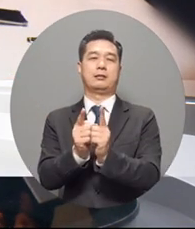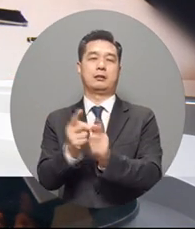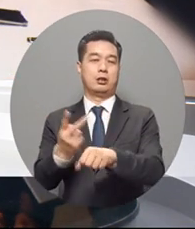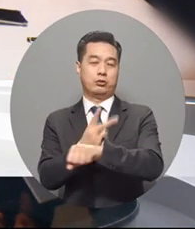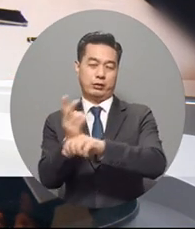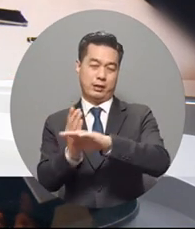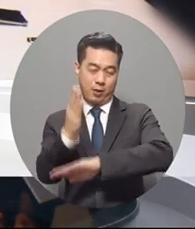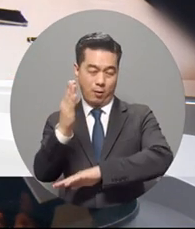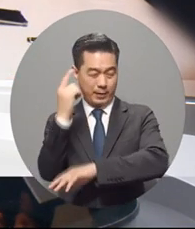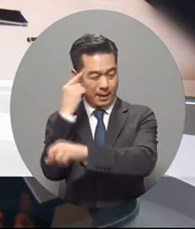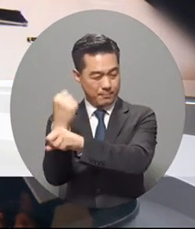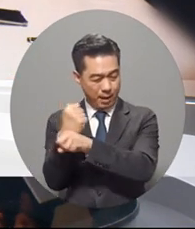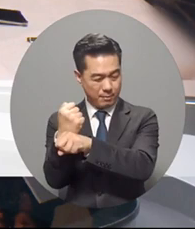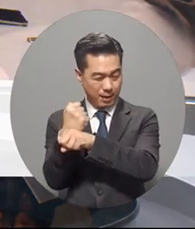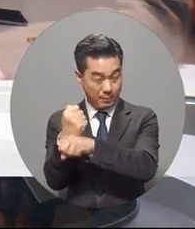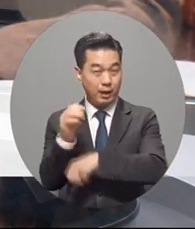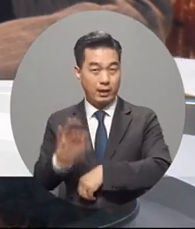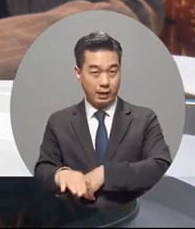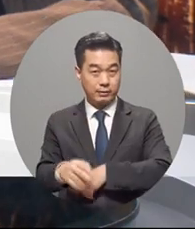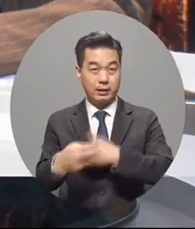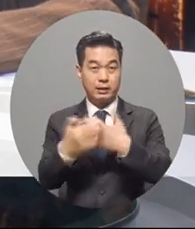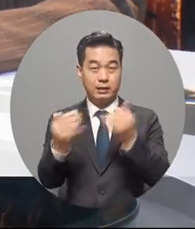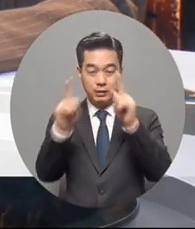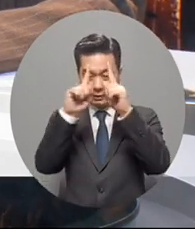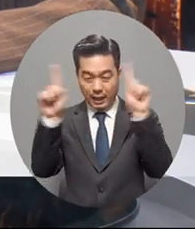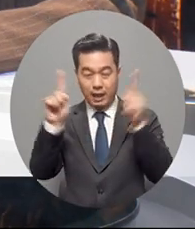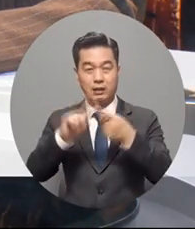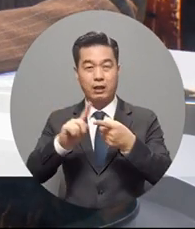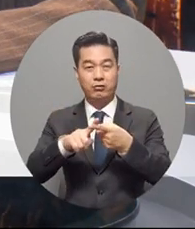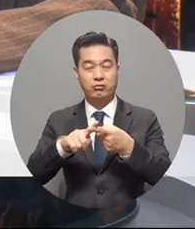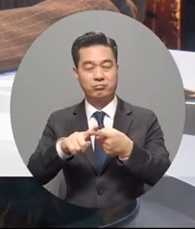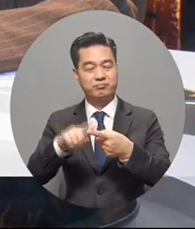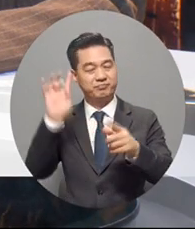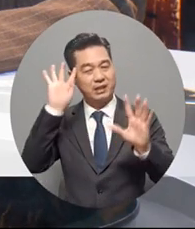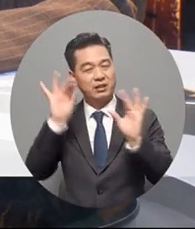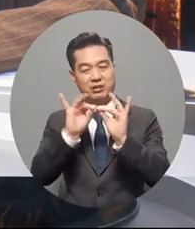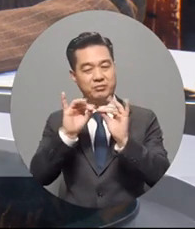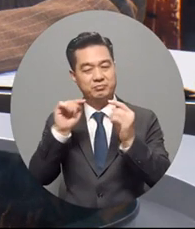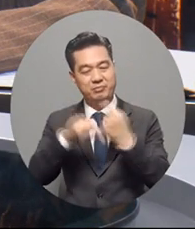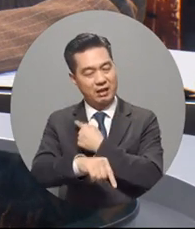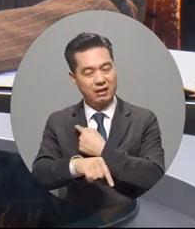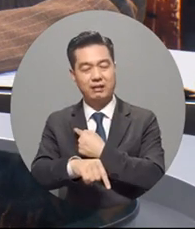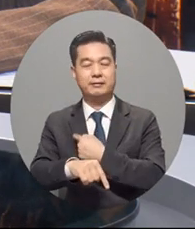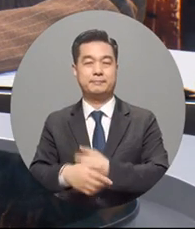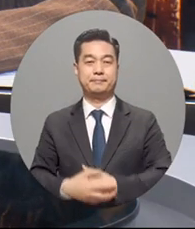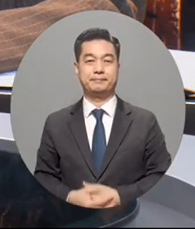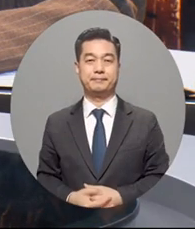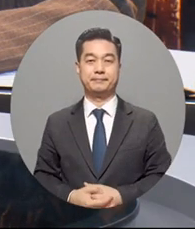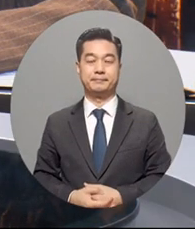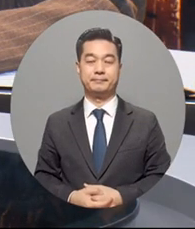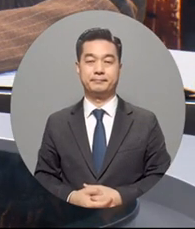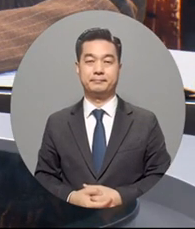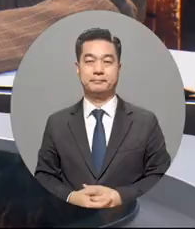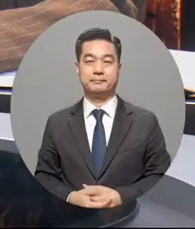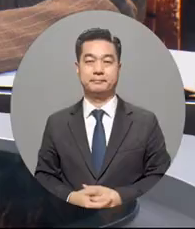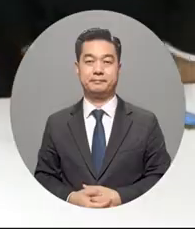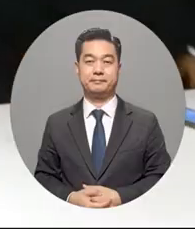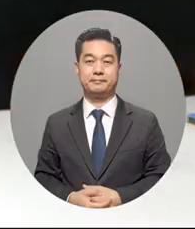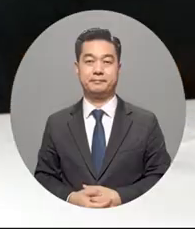넘게 머리를 맞댔지만 의대 증원에 대해서는 접점을 찾지 못했습니다. 박소희 기자가 전하겠습니다.